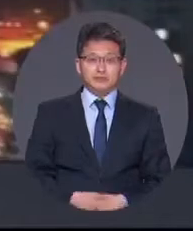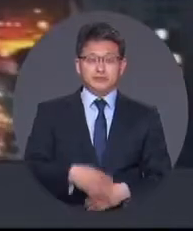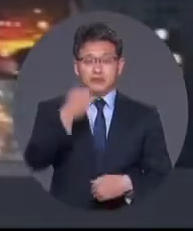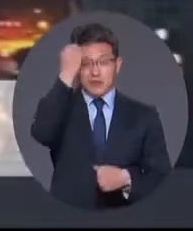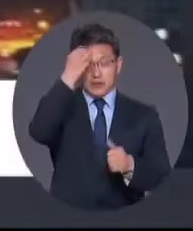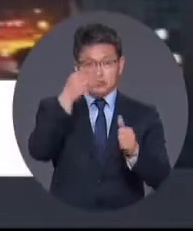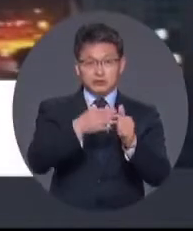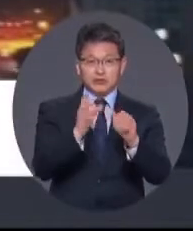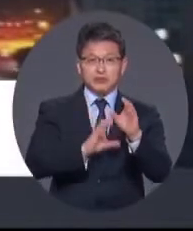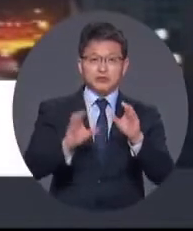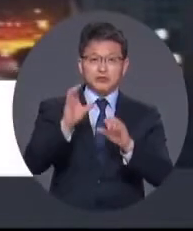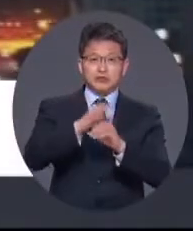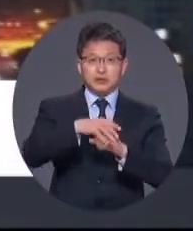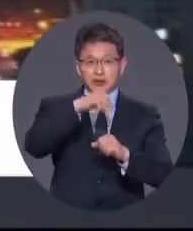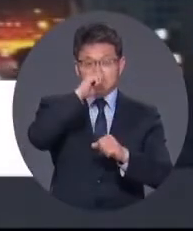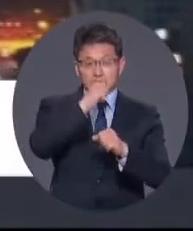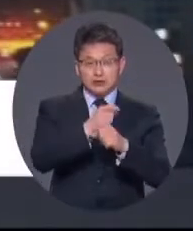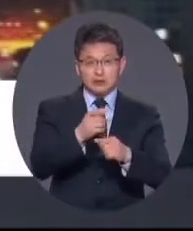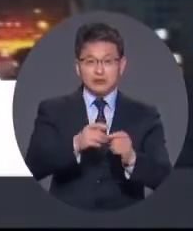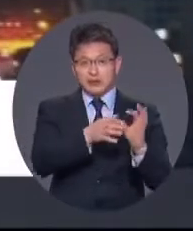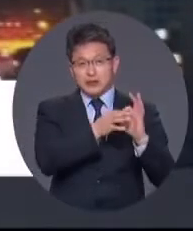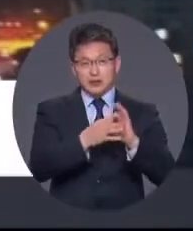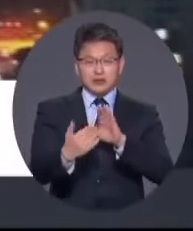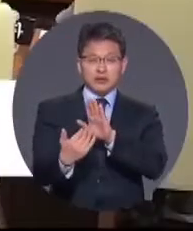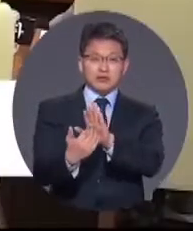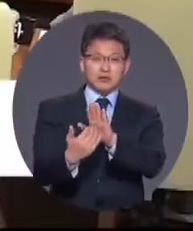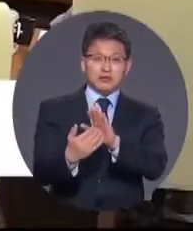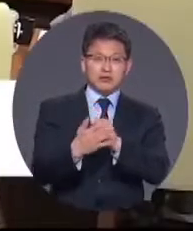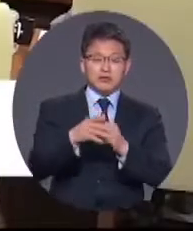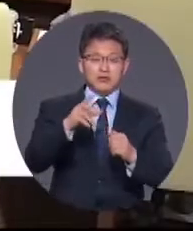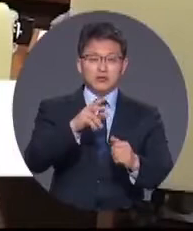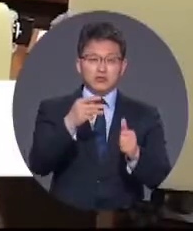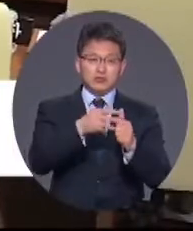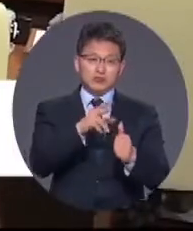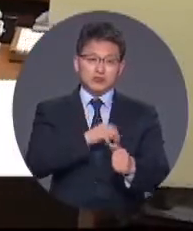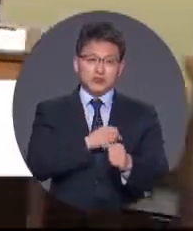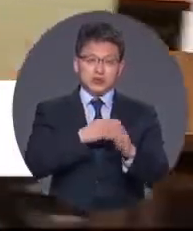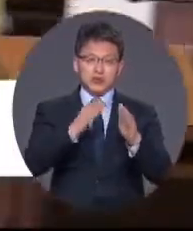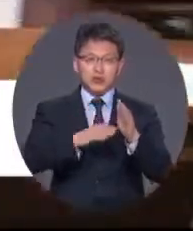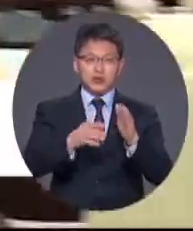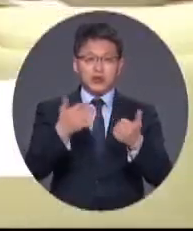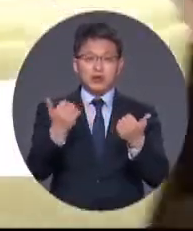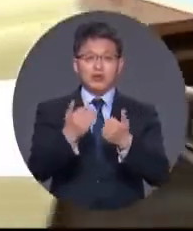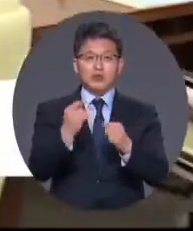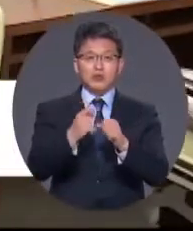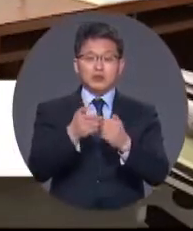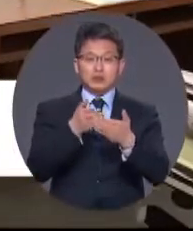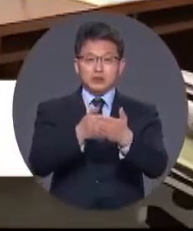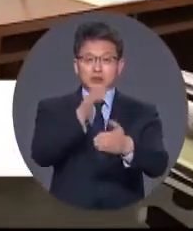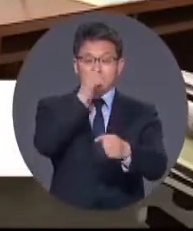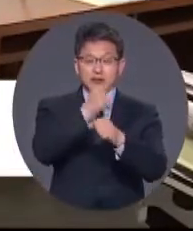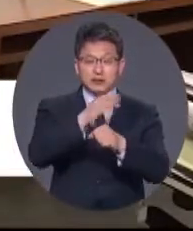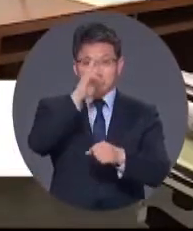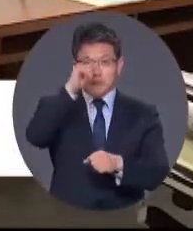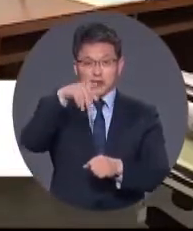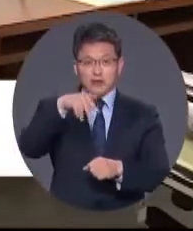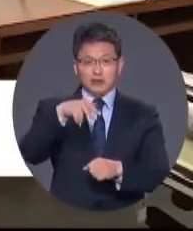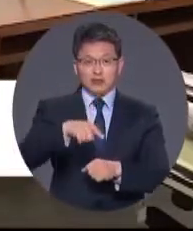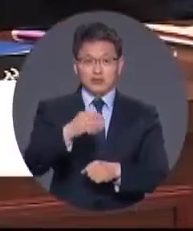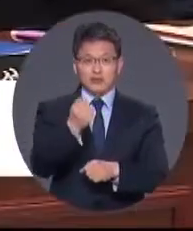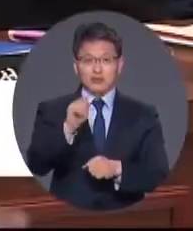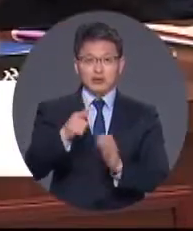고성군 2 추가경정 예산안 상정을 계속 거부하는 고성군의회 공개토론을 제안했습니다 백주현 군수는